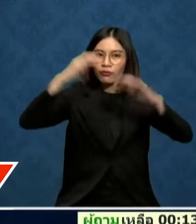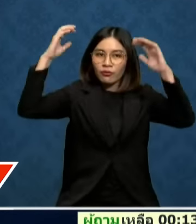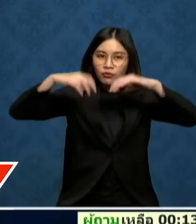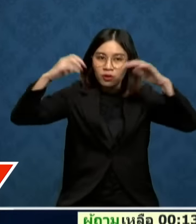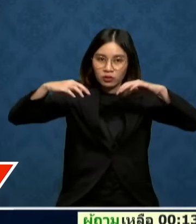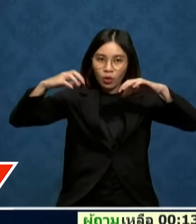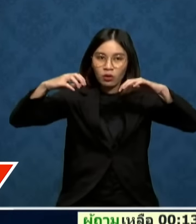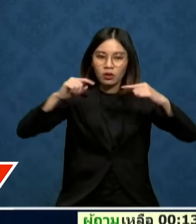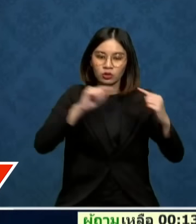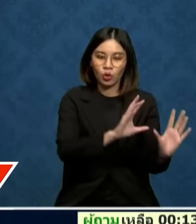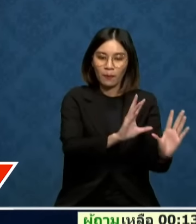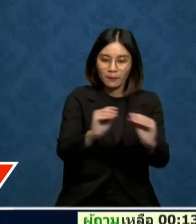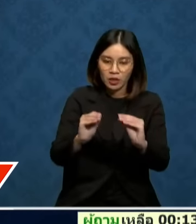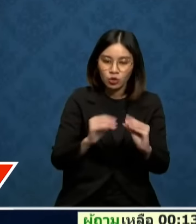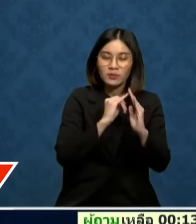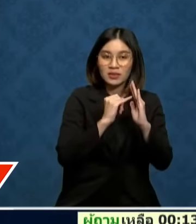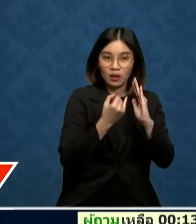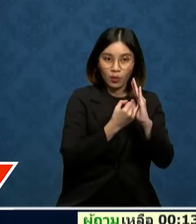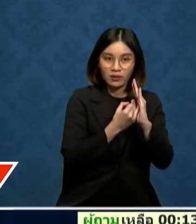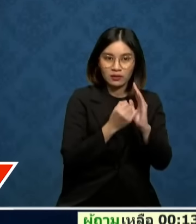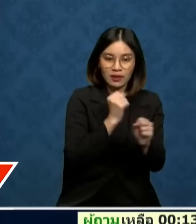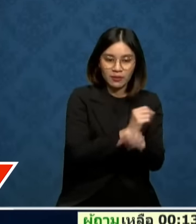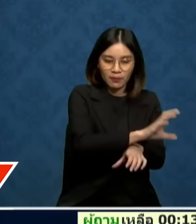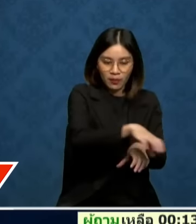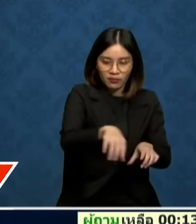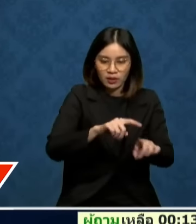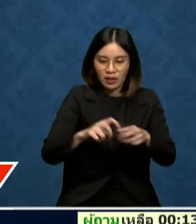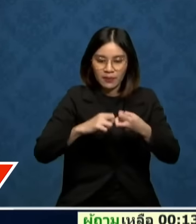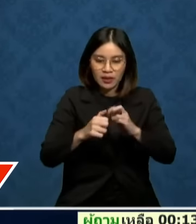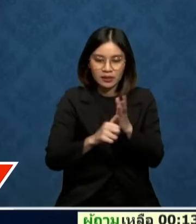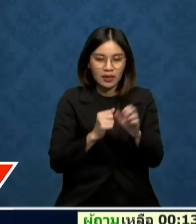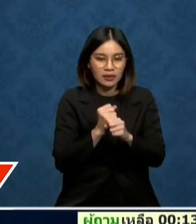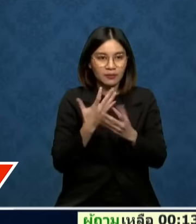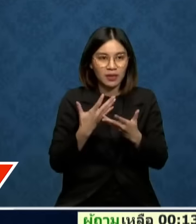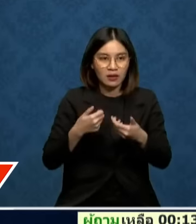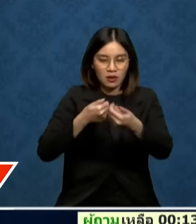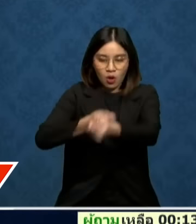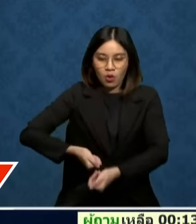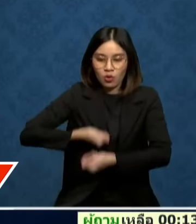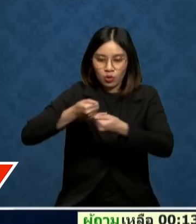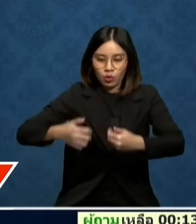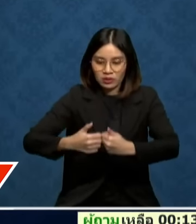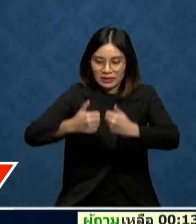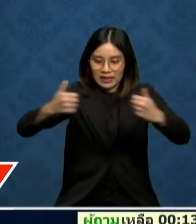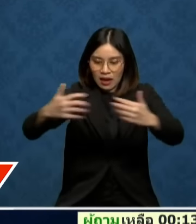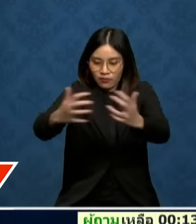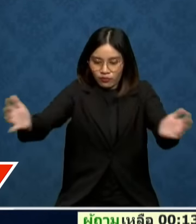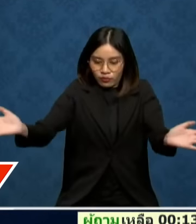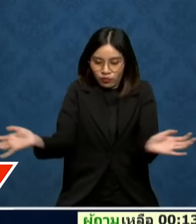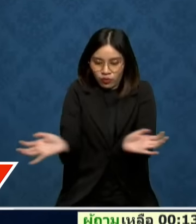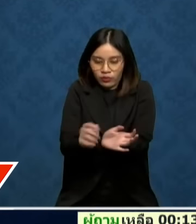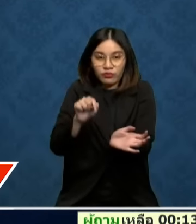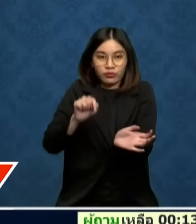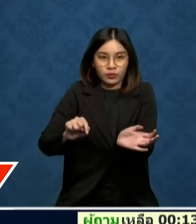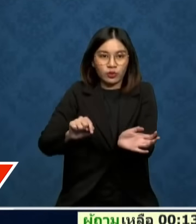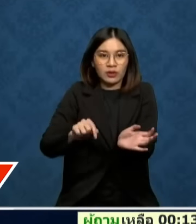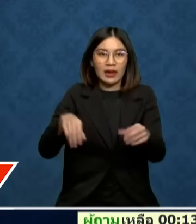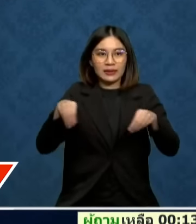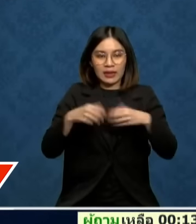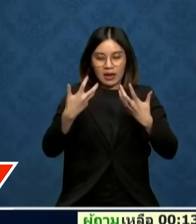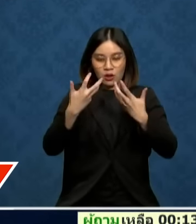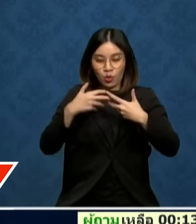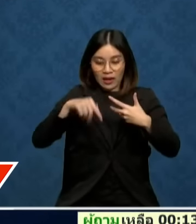ทางที่ประชุมในจังหวัดกับทุกหน่วยงานเลยมีการแก้ปัญหาด้วยการขุดขยายบ่อจนเต็มพื้นที่เข้ามาประชิดกับชายโรงง